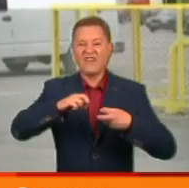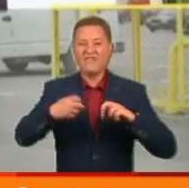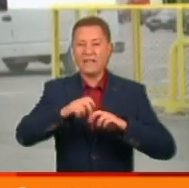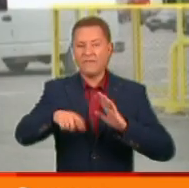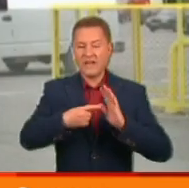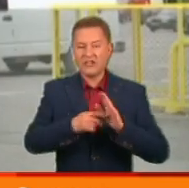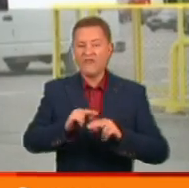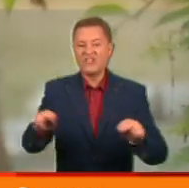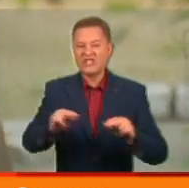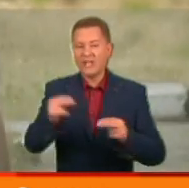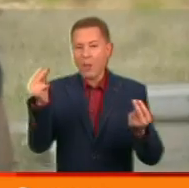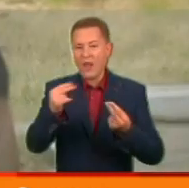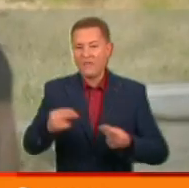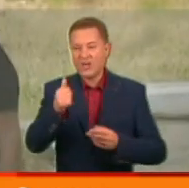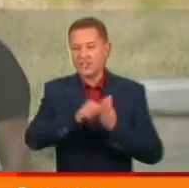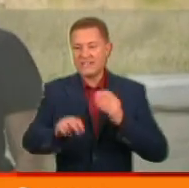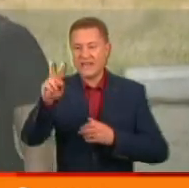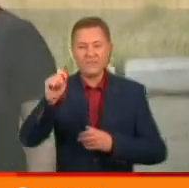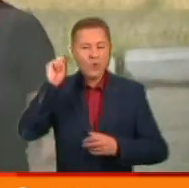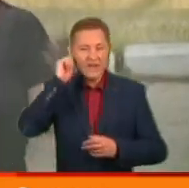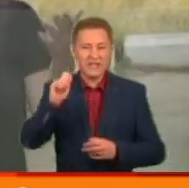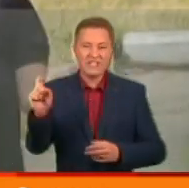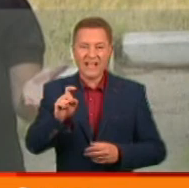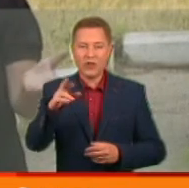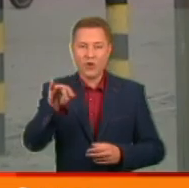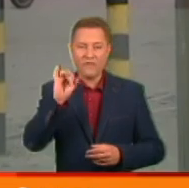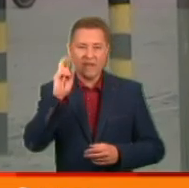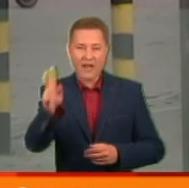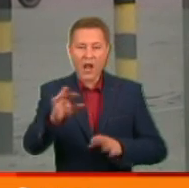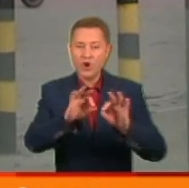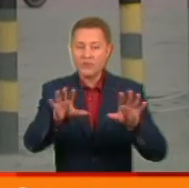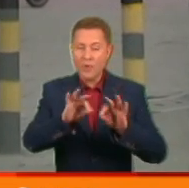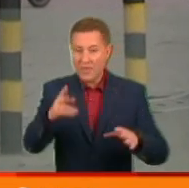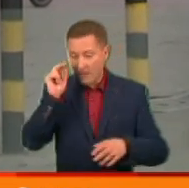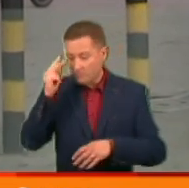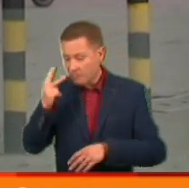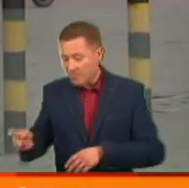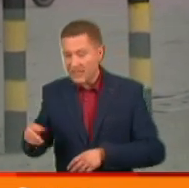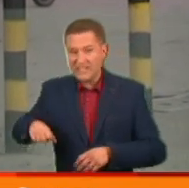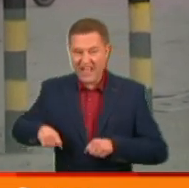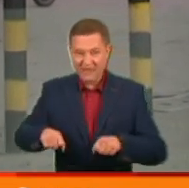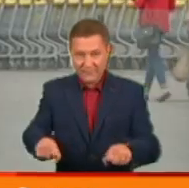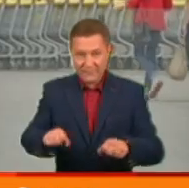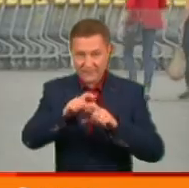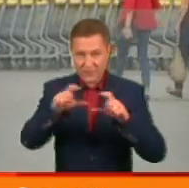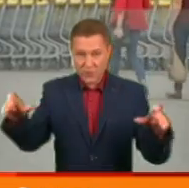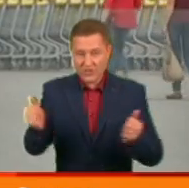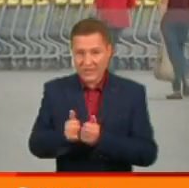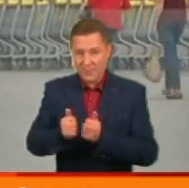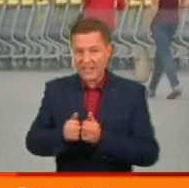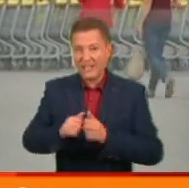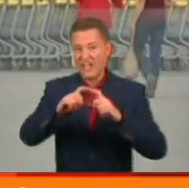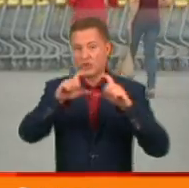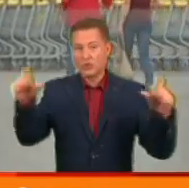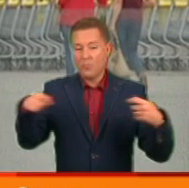Івано-Франківську. Вчителька малювання, 62-річна Христина Дувірак, розповідає, помітила гаманця в крамничному візочку неподалік